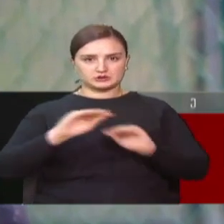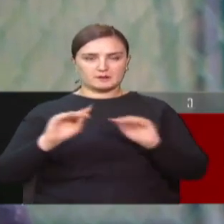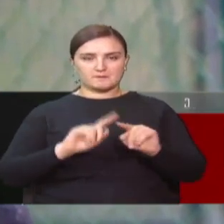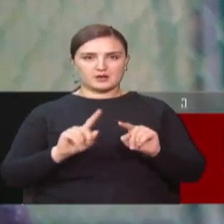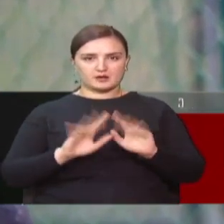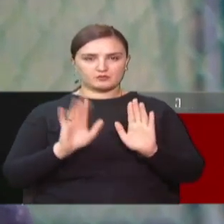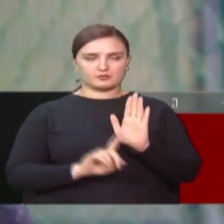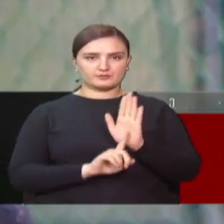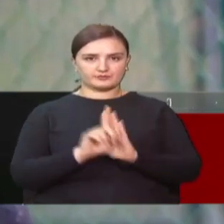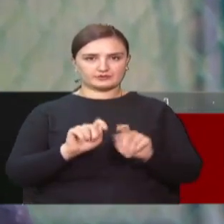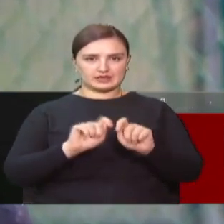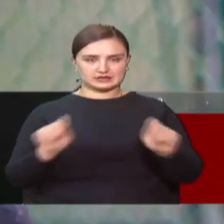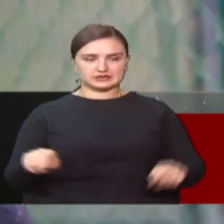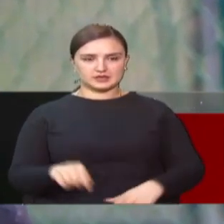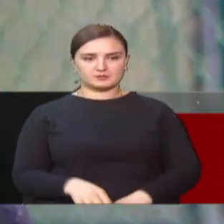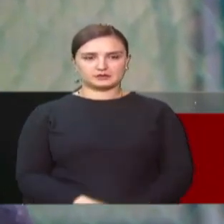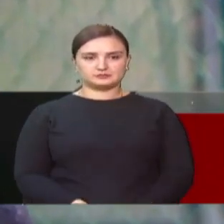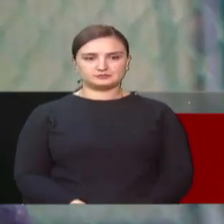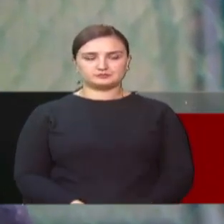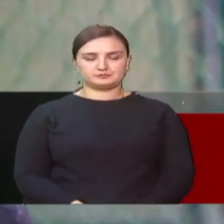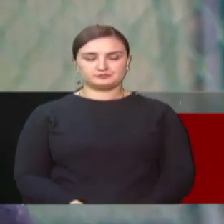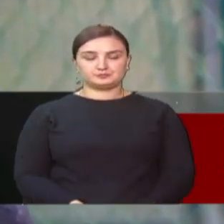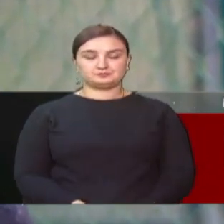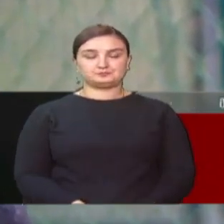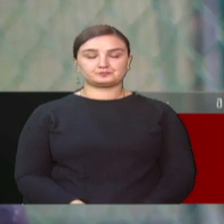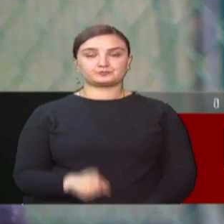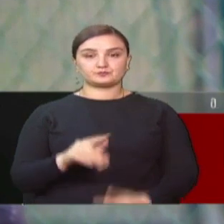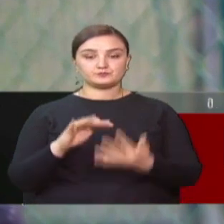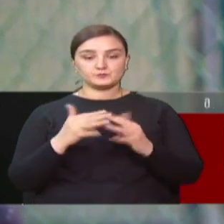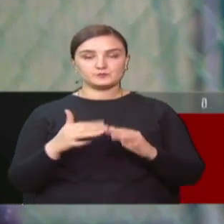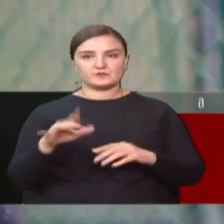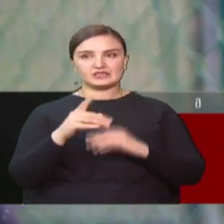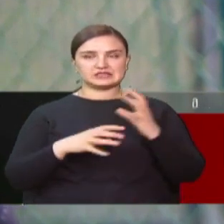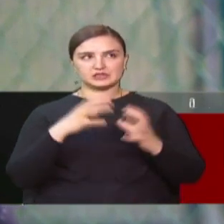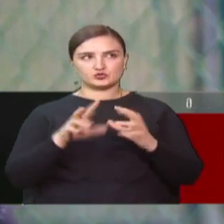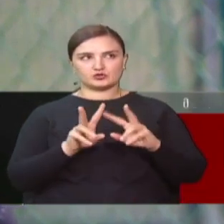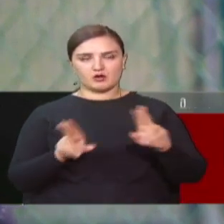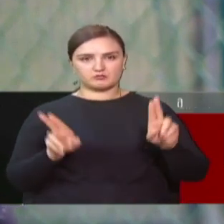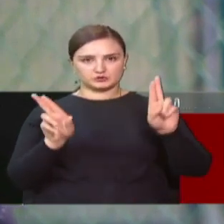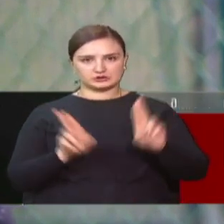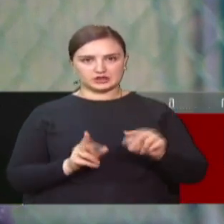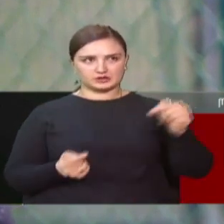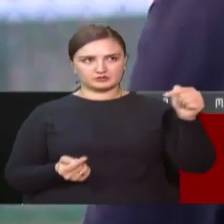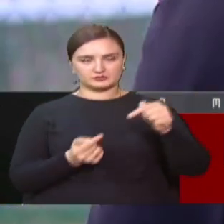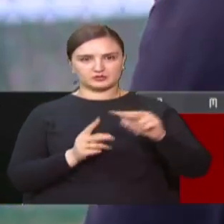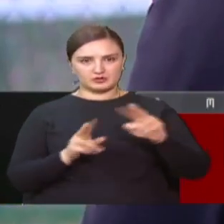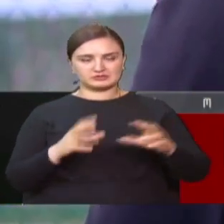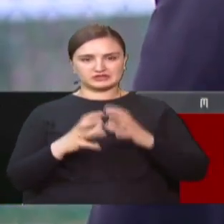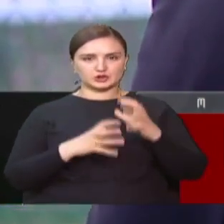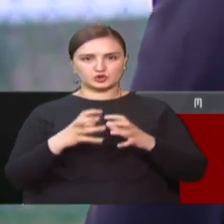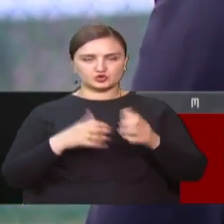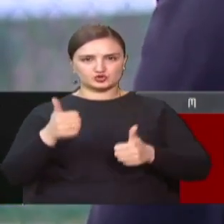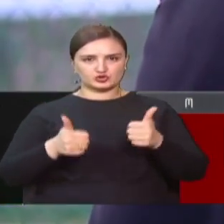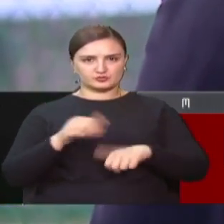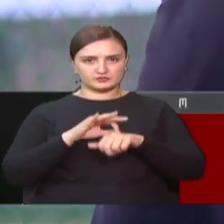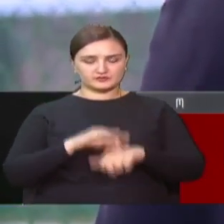გაიხსნება კორტები ამ სოფელში. Ეს არის საერთაშორისო დონის კორტები, აქ ჩატარდება საერთაშორისო ტურნირები. Რო ამ ადგილას